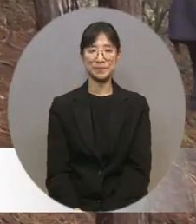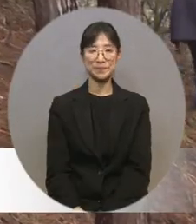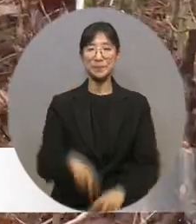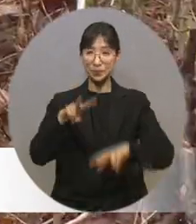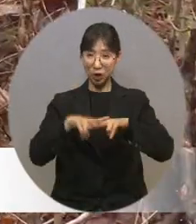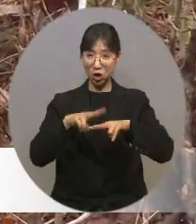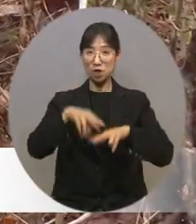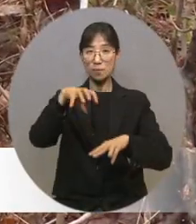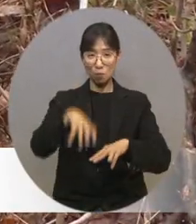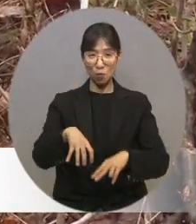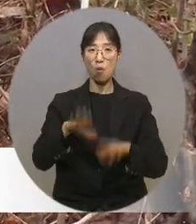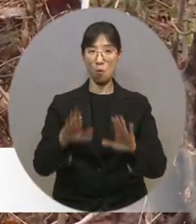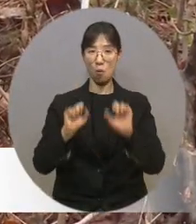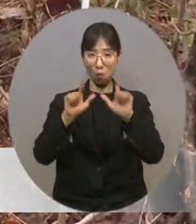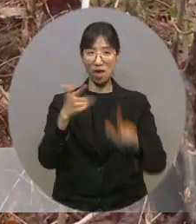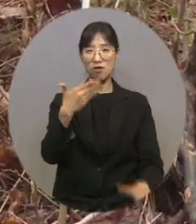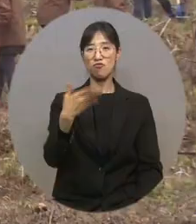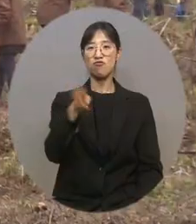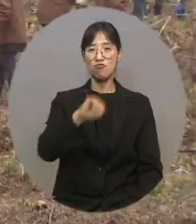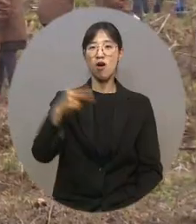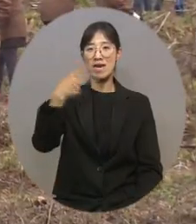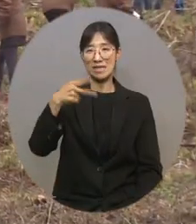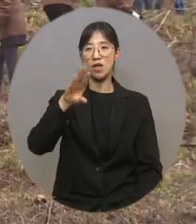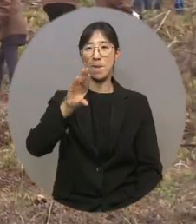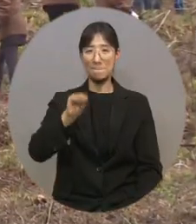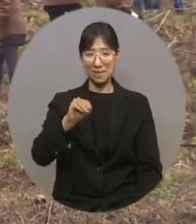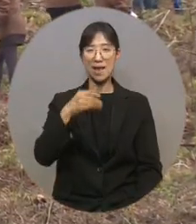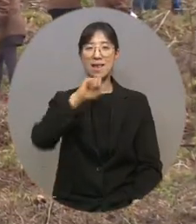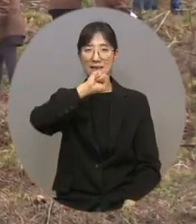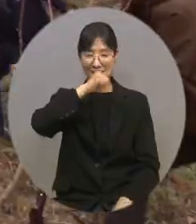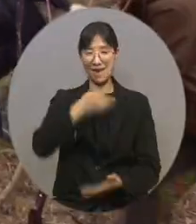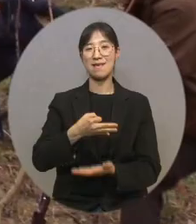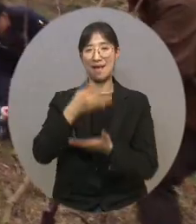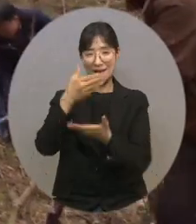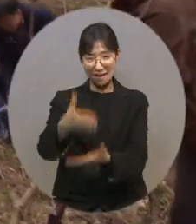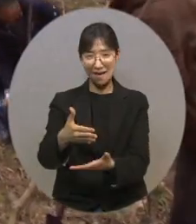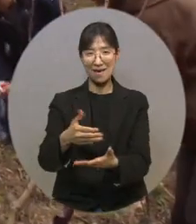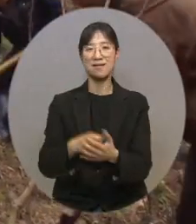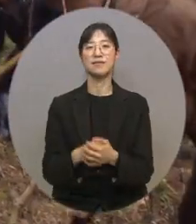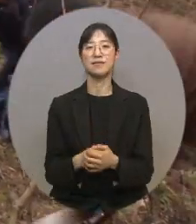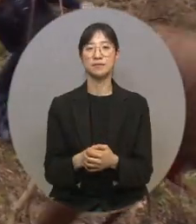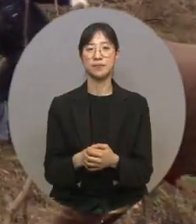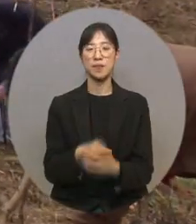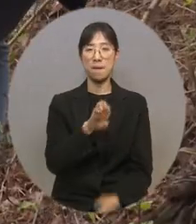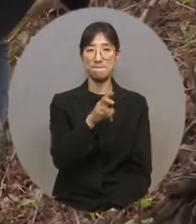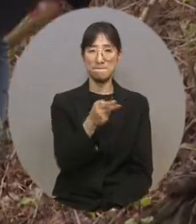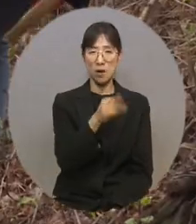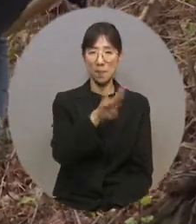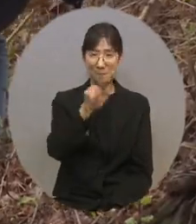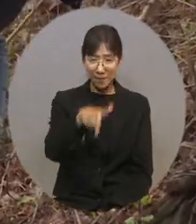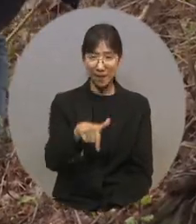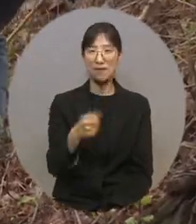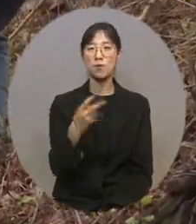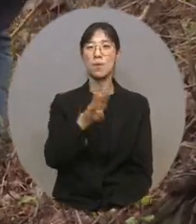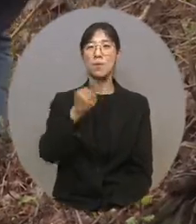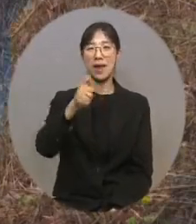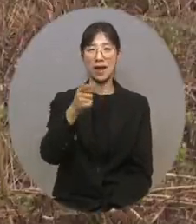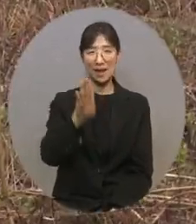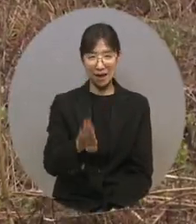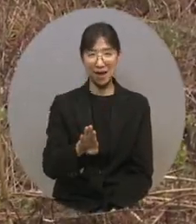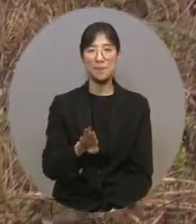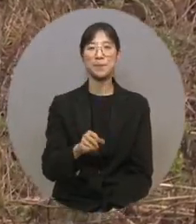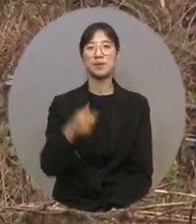정읍시에서는 올해 9억 2천만 원의 예산을 들여 143헥타르의 산림 면적에 편백, 백합나무,